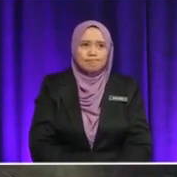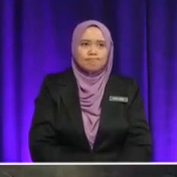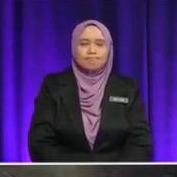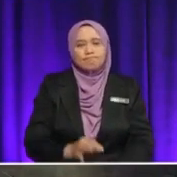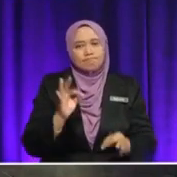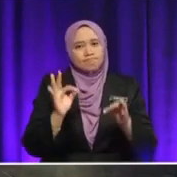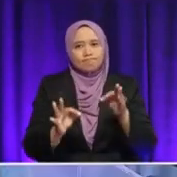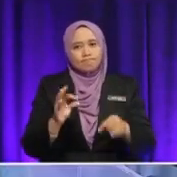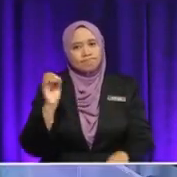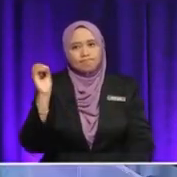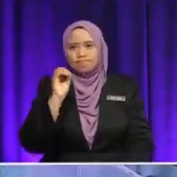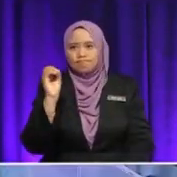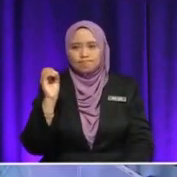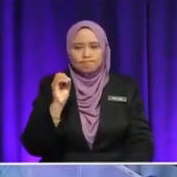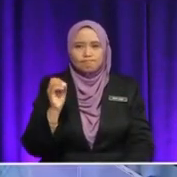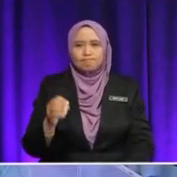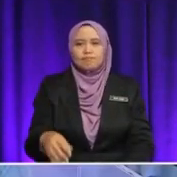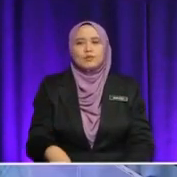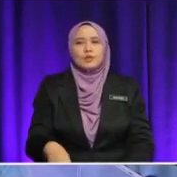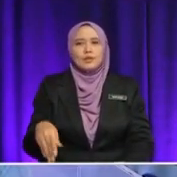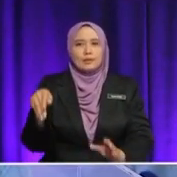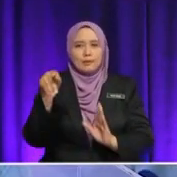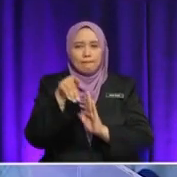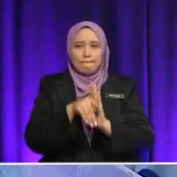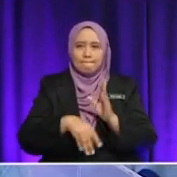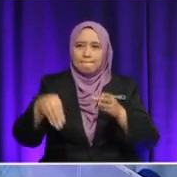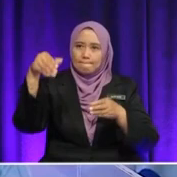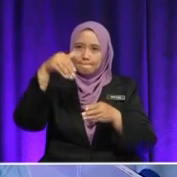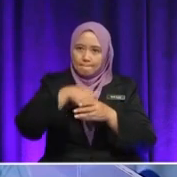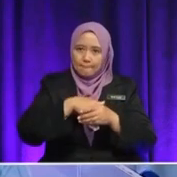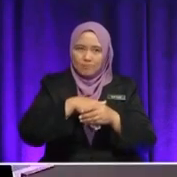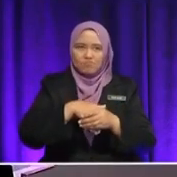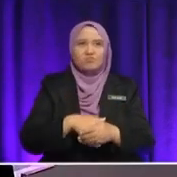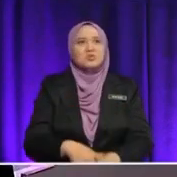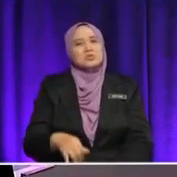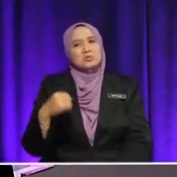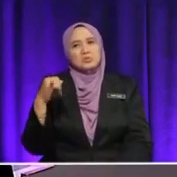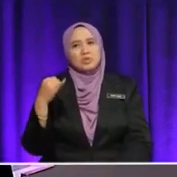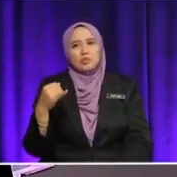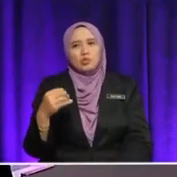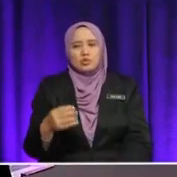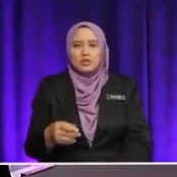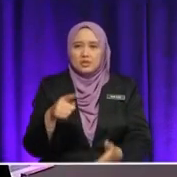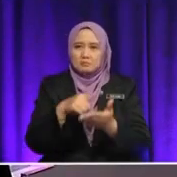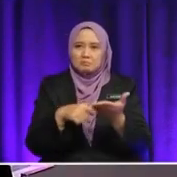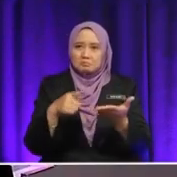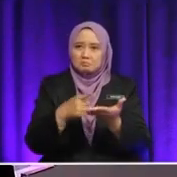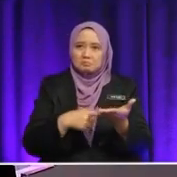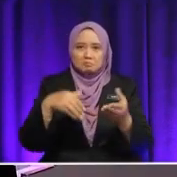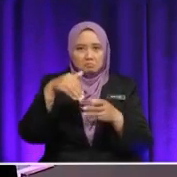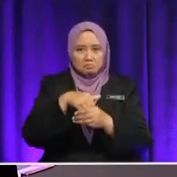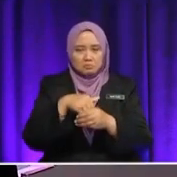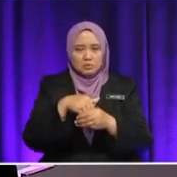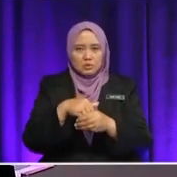berfungsi dan kita lihat tarik disebabkan Pyar Aya ini bermain dengan tari menari peta